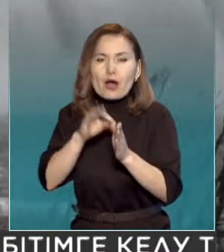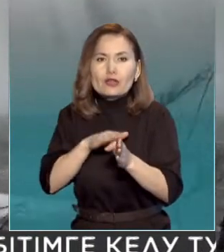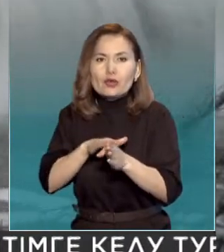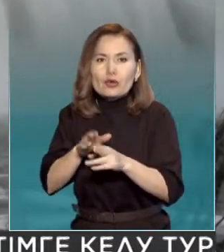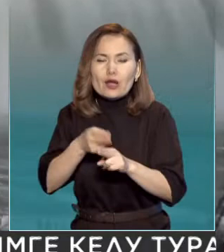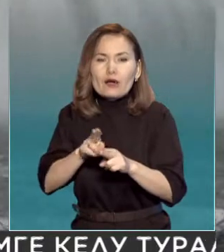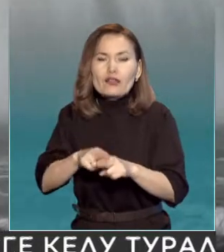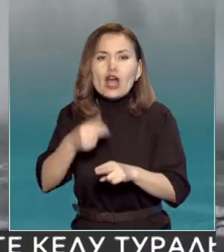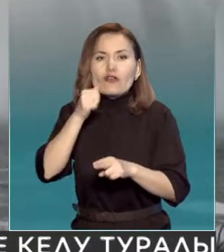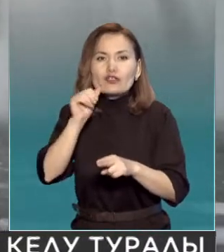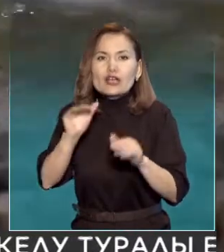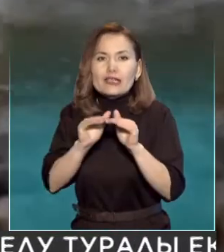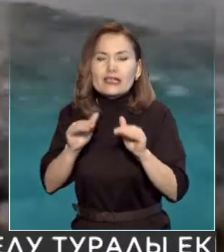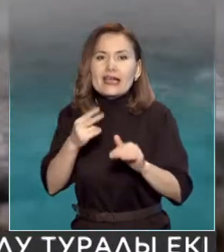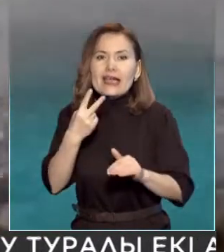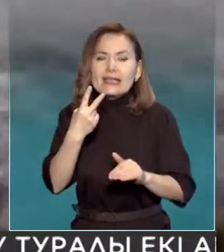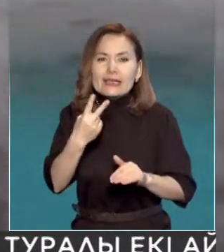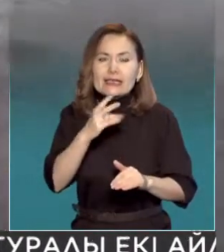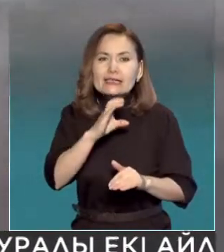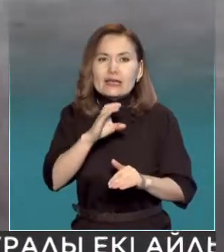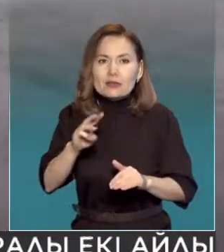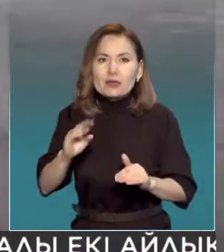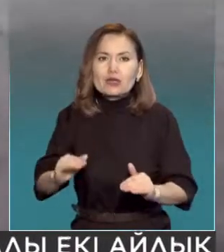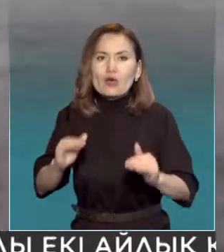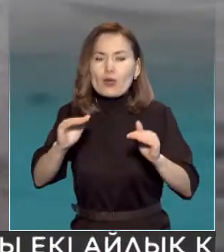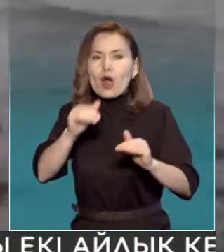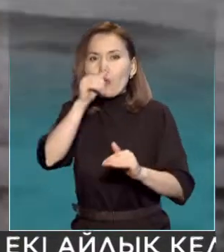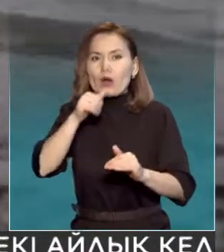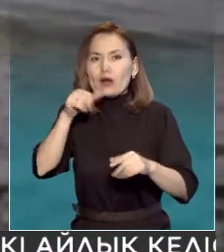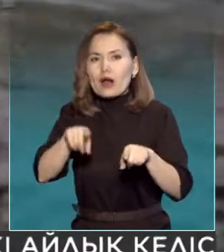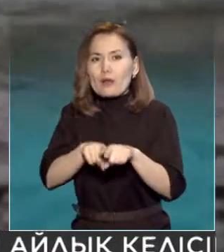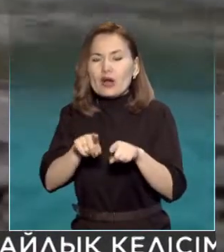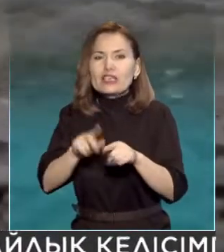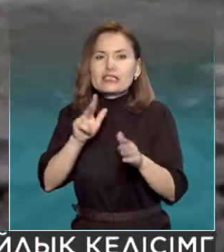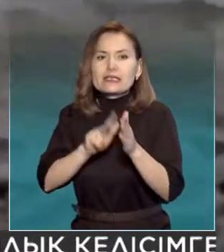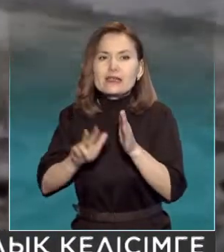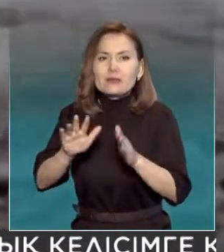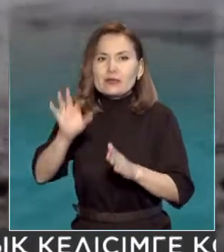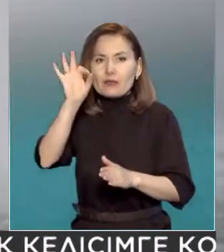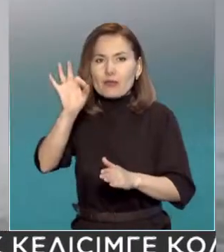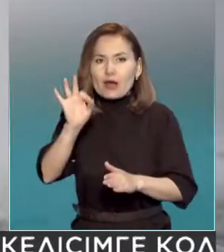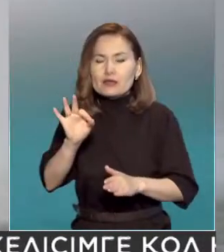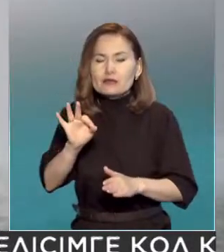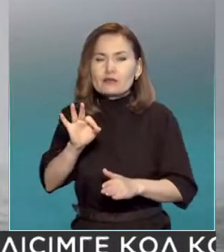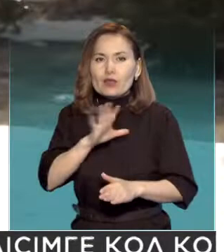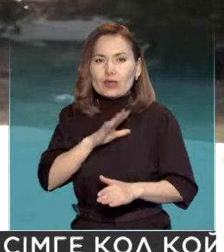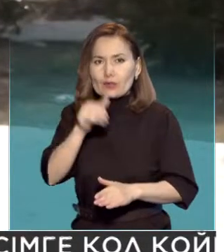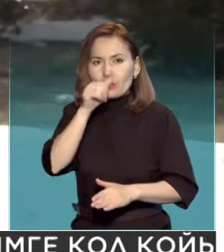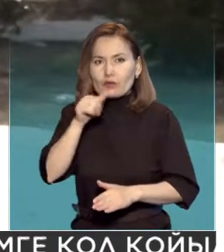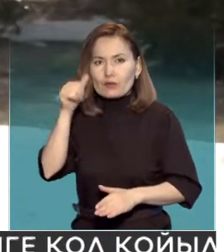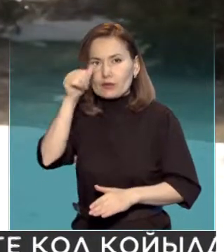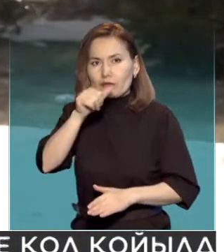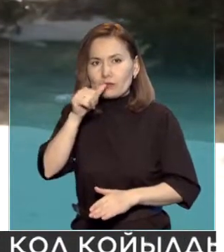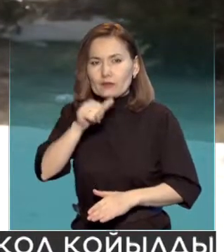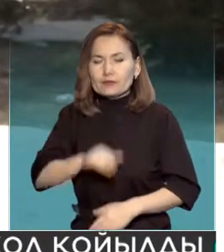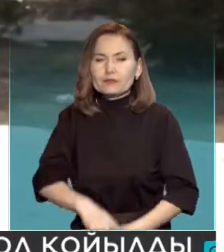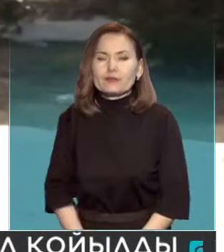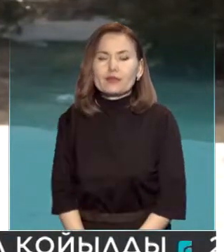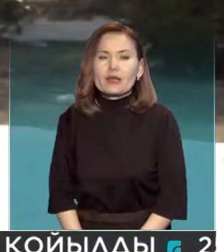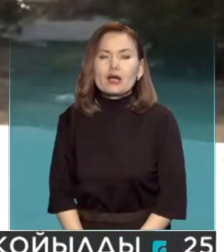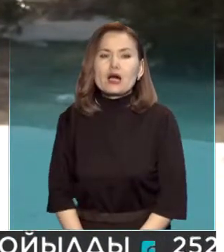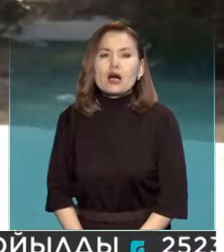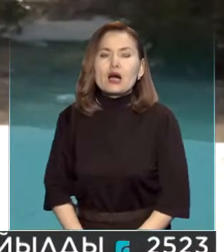2 сантиметрге көтерілді. Былтыр осы кездегі көрсеткіш 85% болатын. Подъем составляет 18.